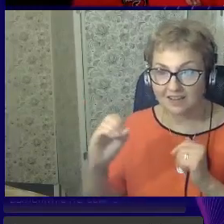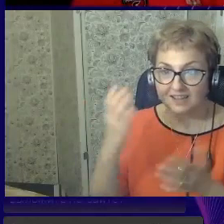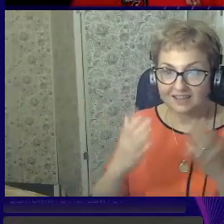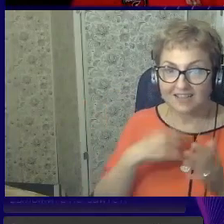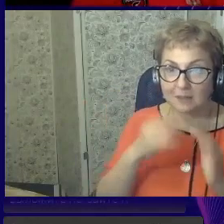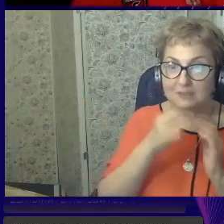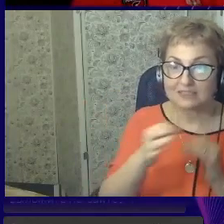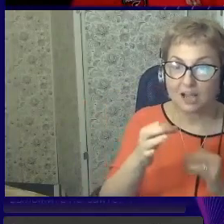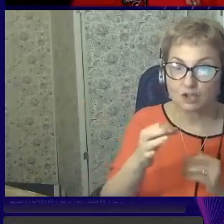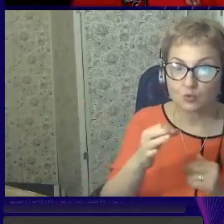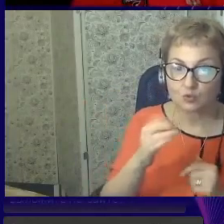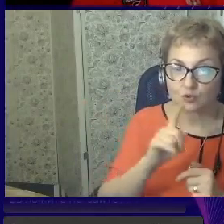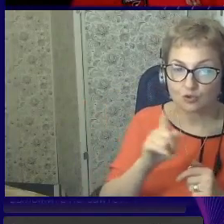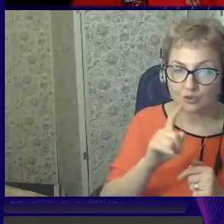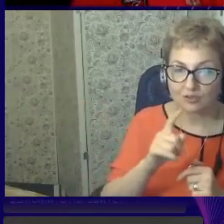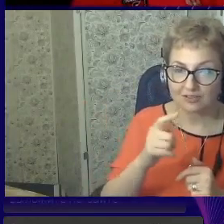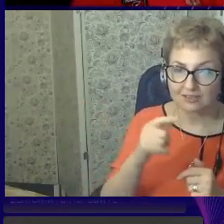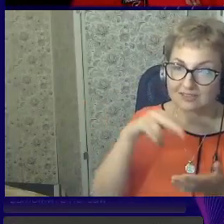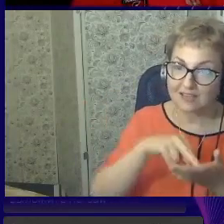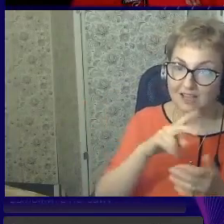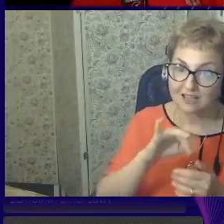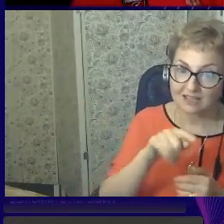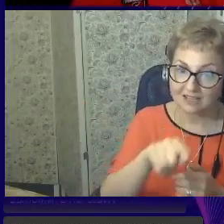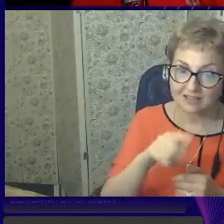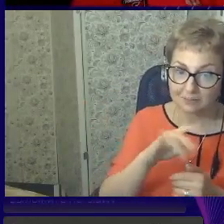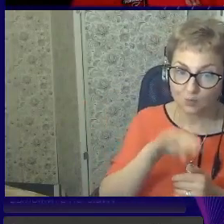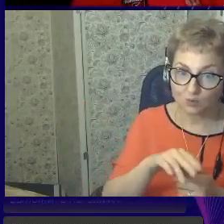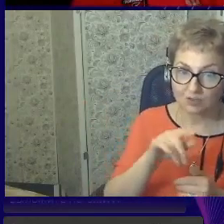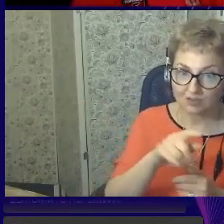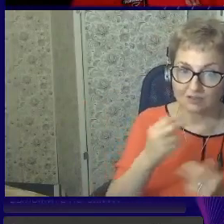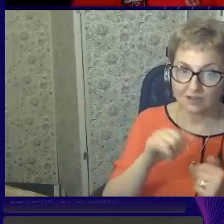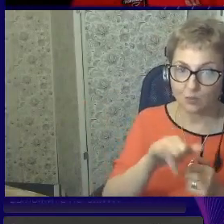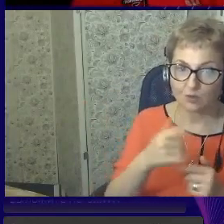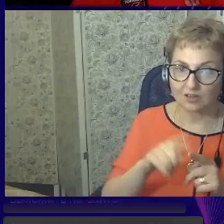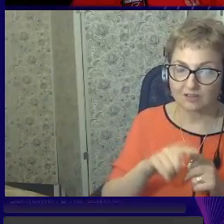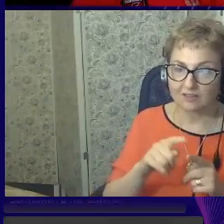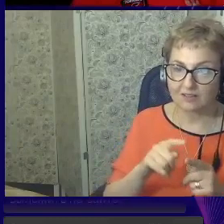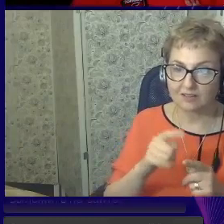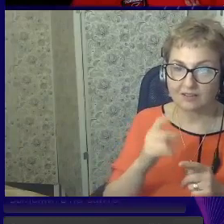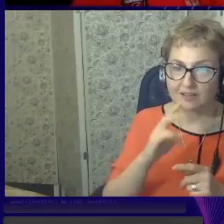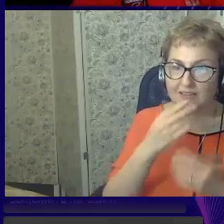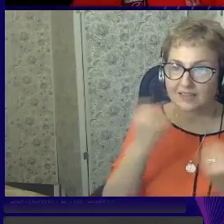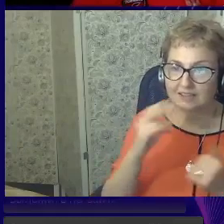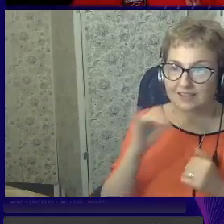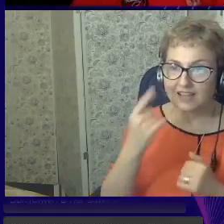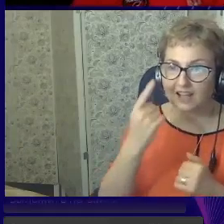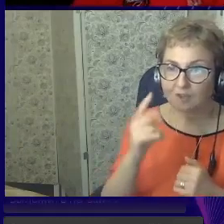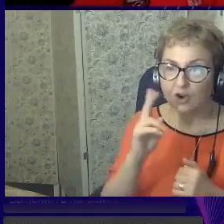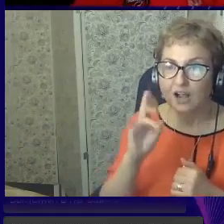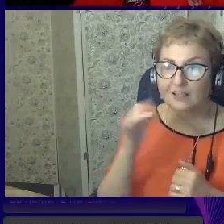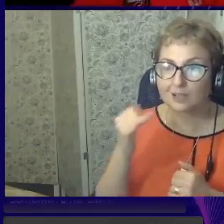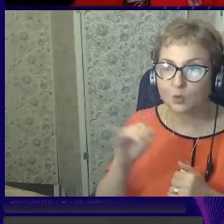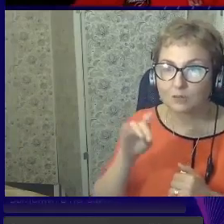если я подскажу, что пункт... Стоит ли пункт вот у этого дерева, они скажут, что у этого дерева нет ни одного контрольного пункта. То